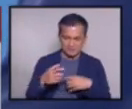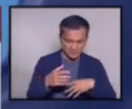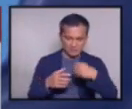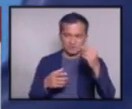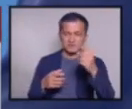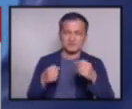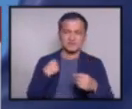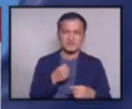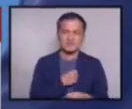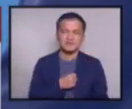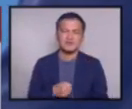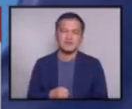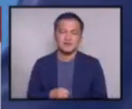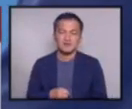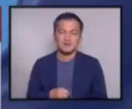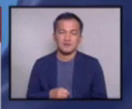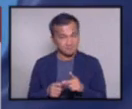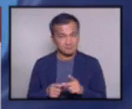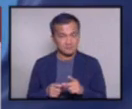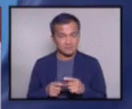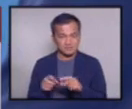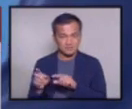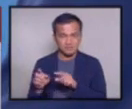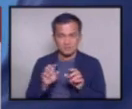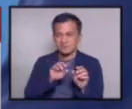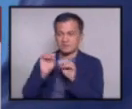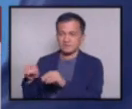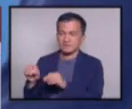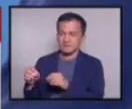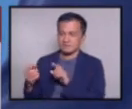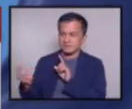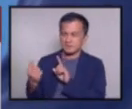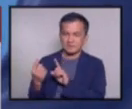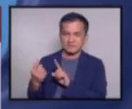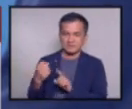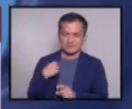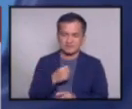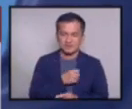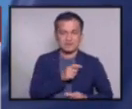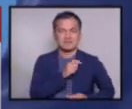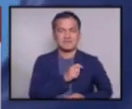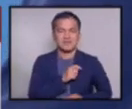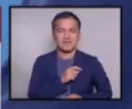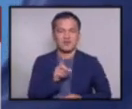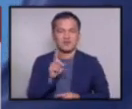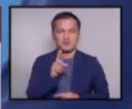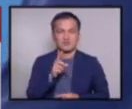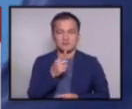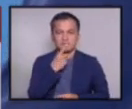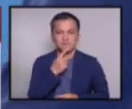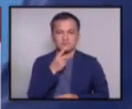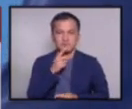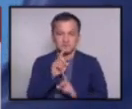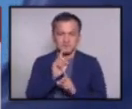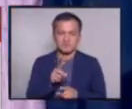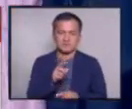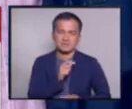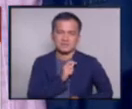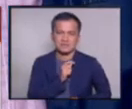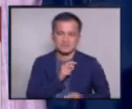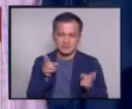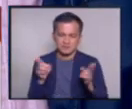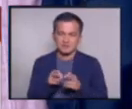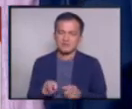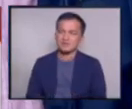outgoing senator. At napunta sa inyo si Senador Antonio Trillanes. Anong inyong sasabihin sa kanya? Maikli